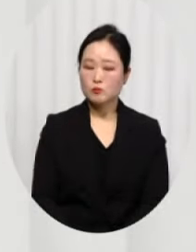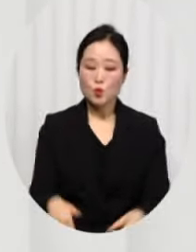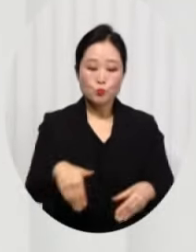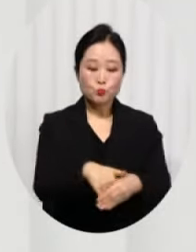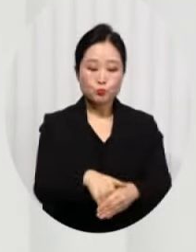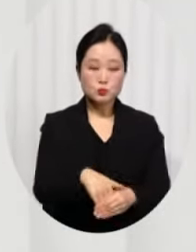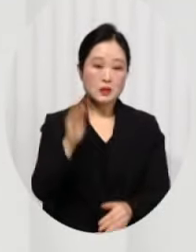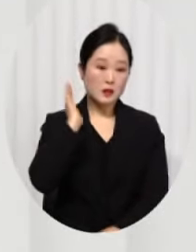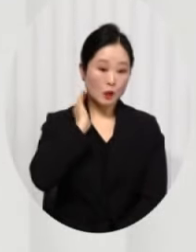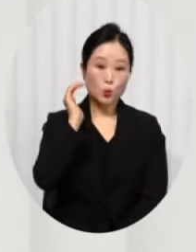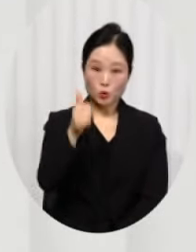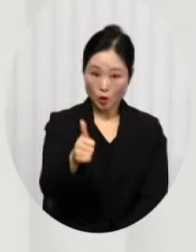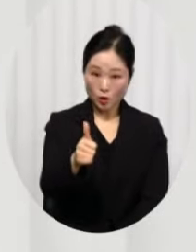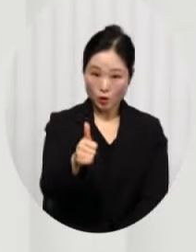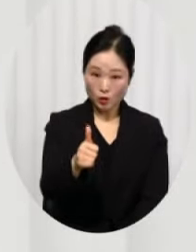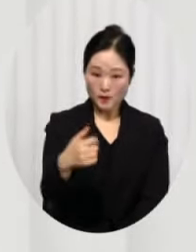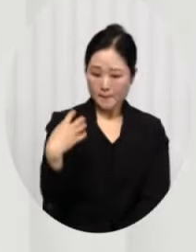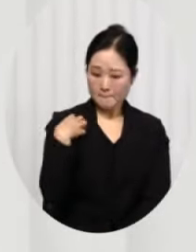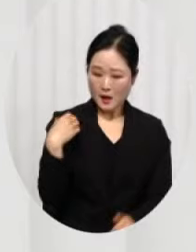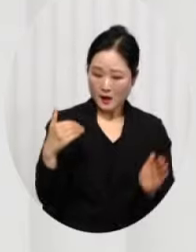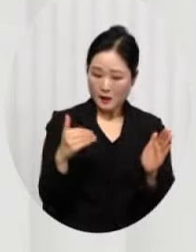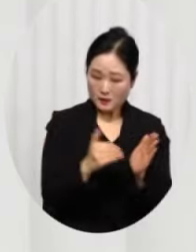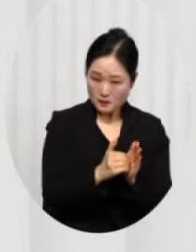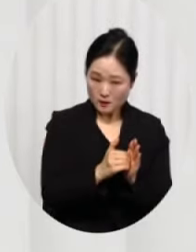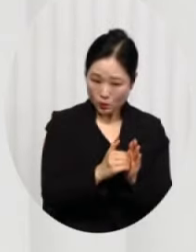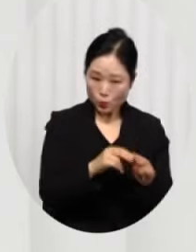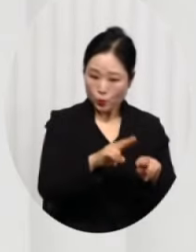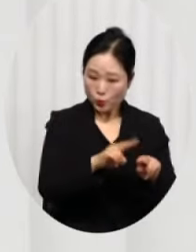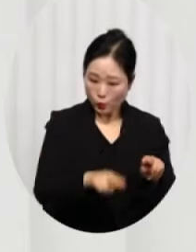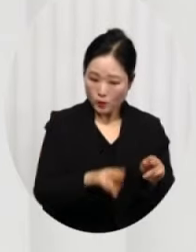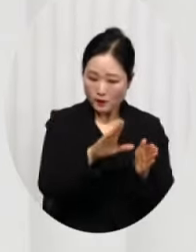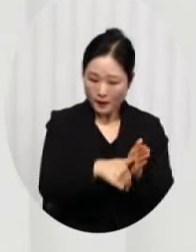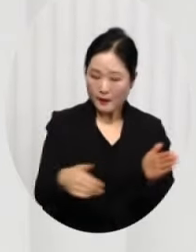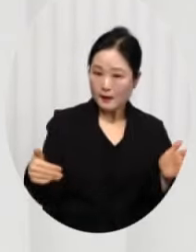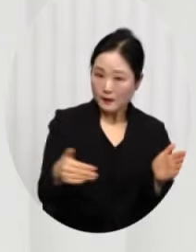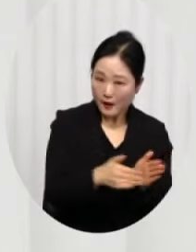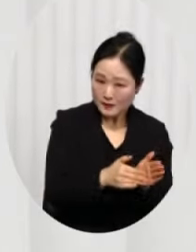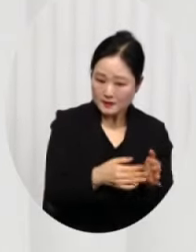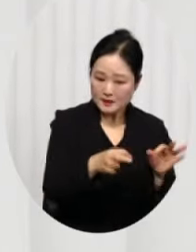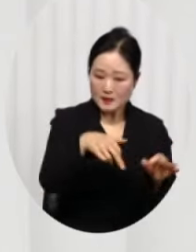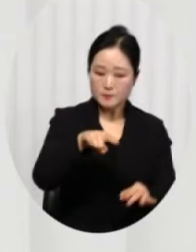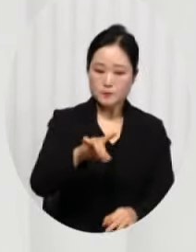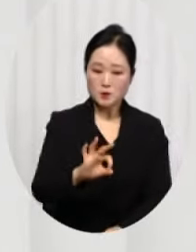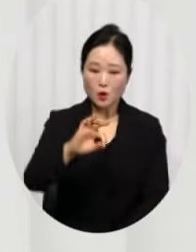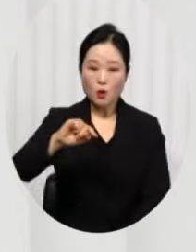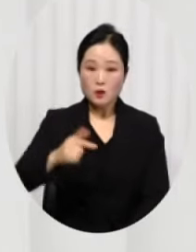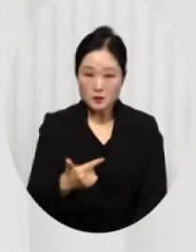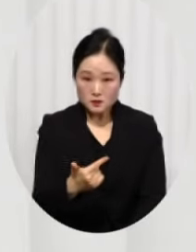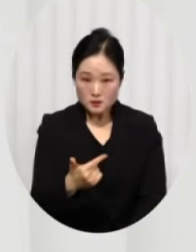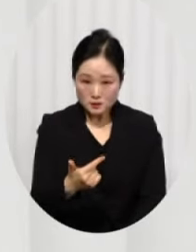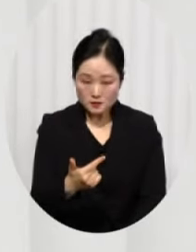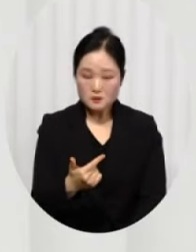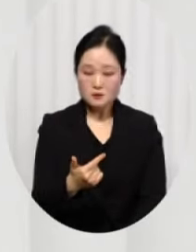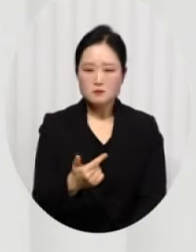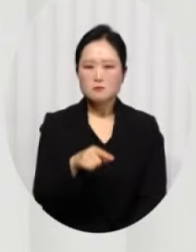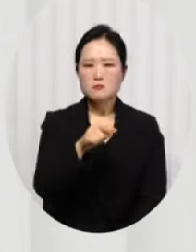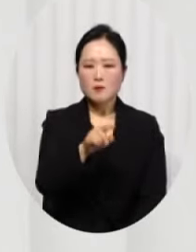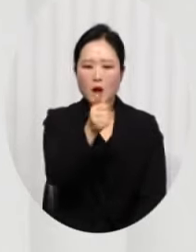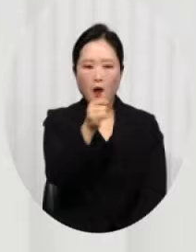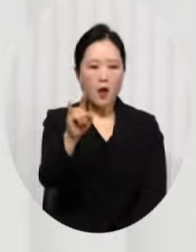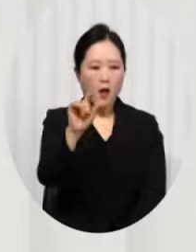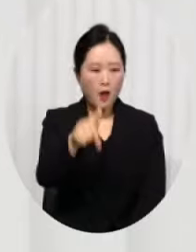대통령이 정말 임기를 끝내고 나갈 때까지 김정은에게 북한의 비핵화 의지가 분명 있다고 말씀하시고